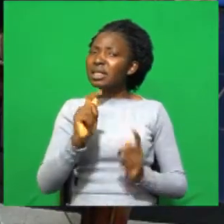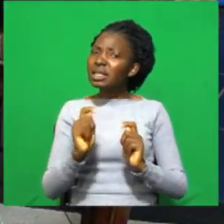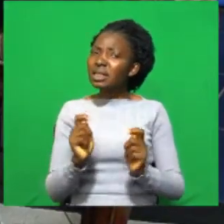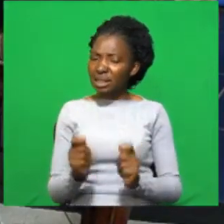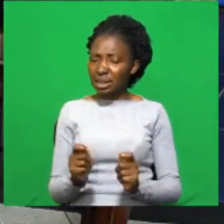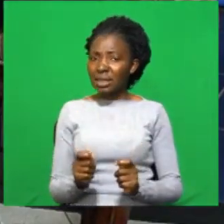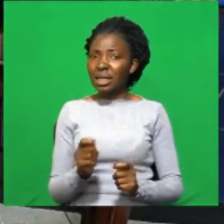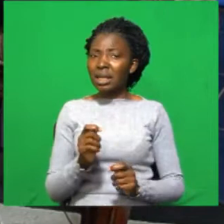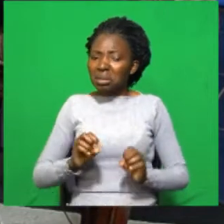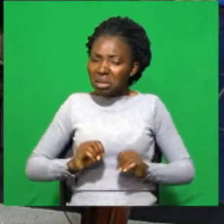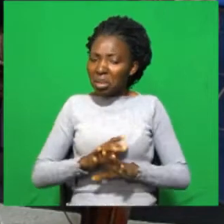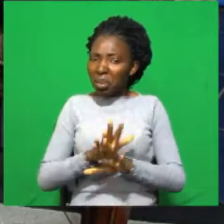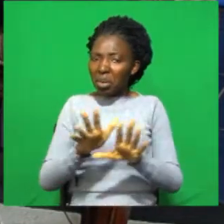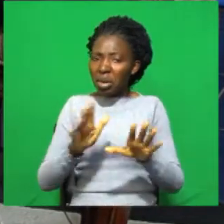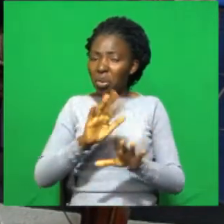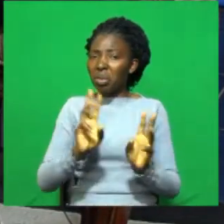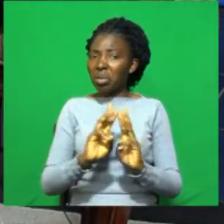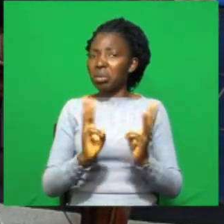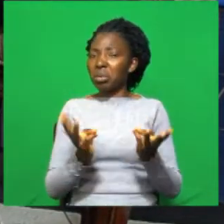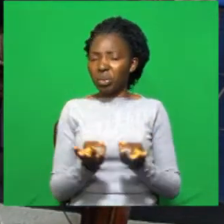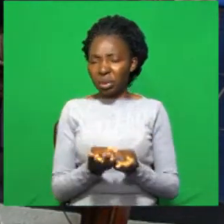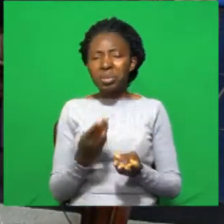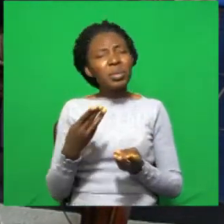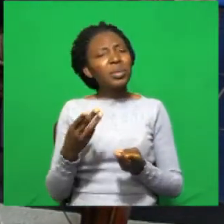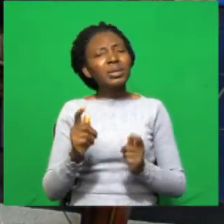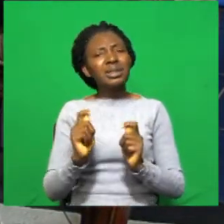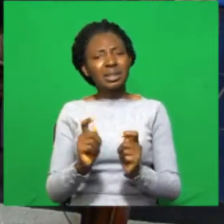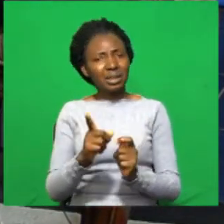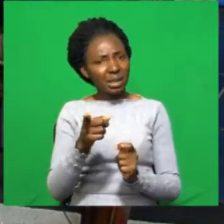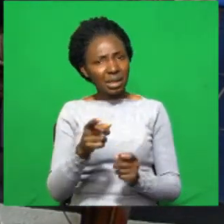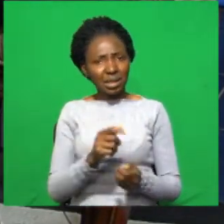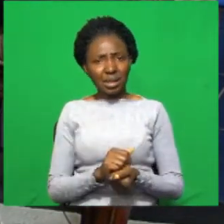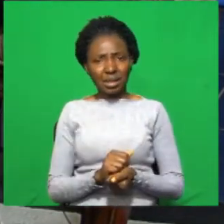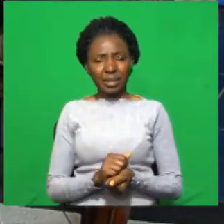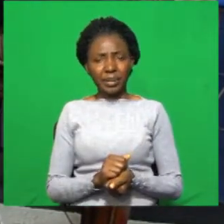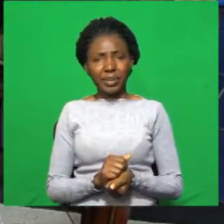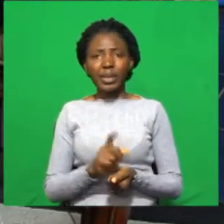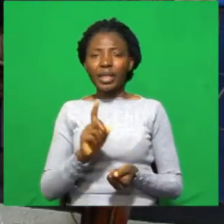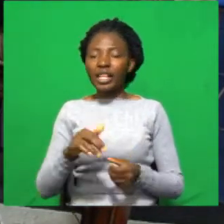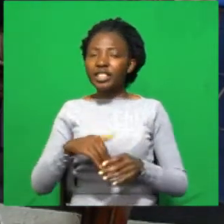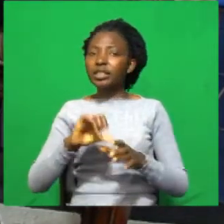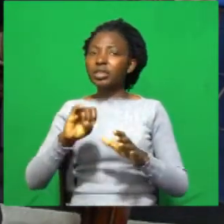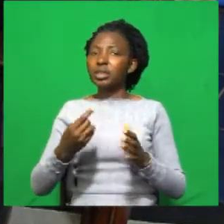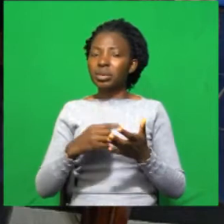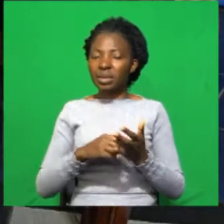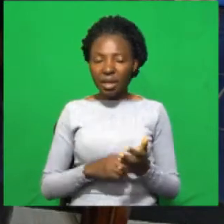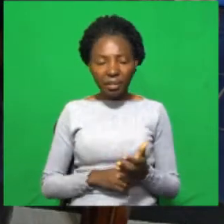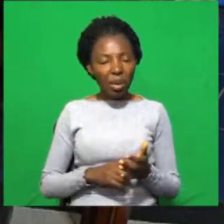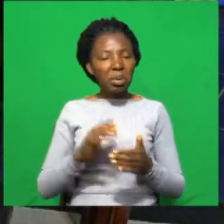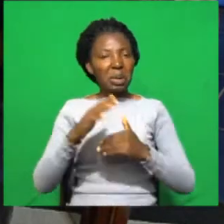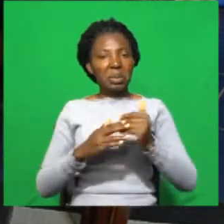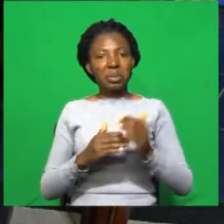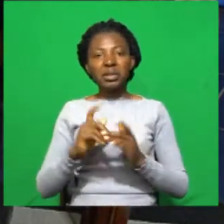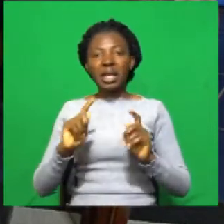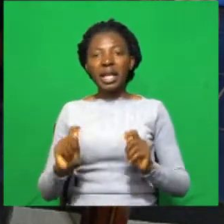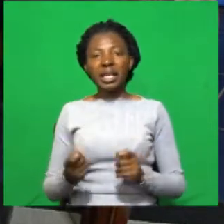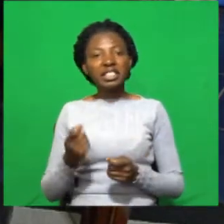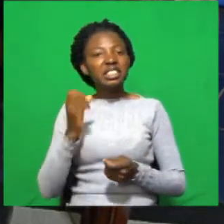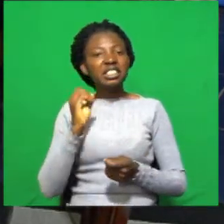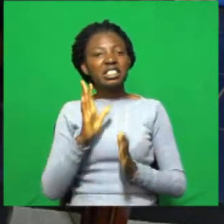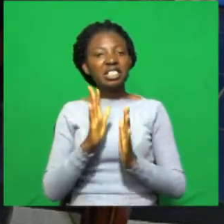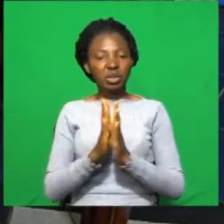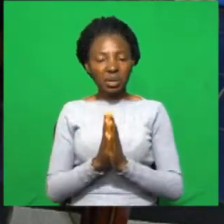kutodzidziswa pakati pevanhu dzitoriko dzidziso idzodzo dzinenge dzitoriko kuti kujerusarema temberi ichavakwa ndo